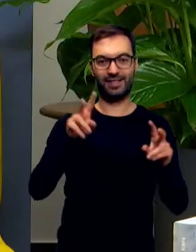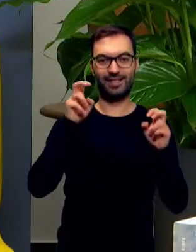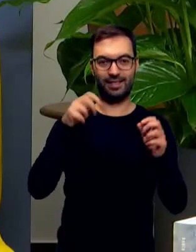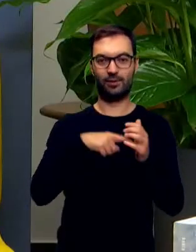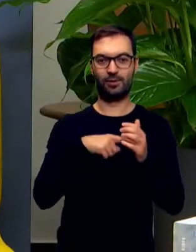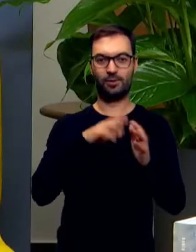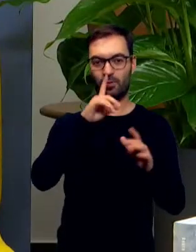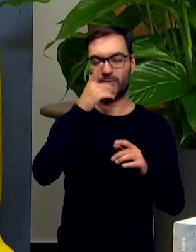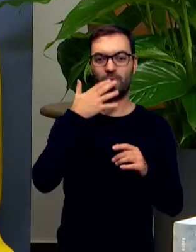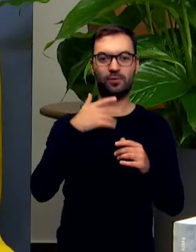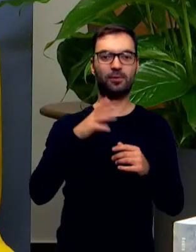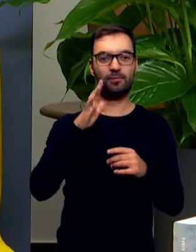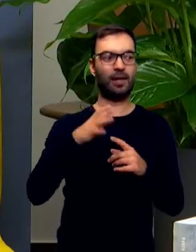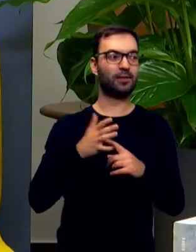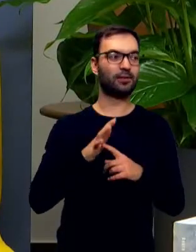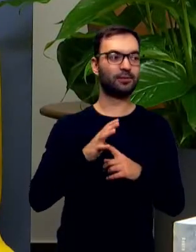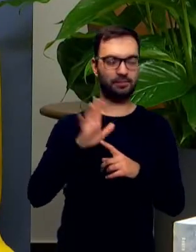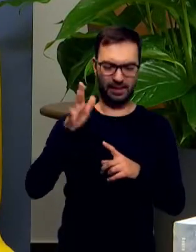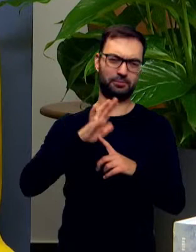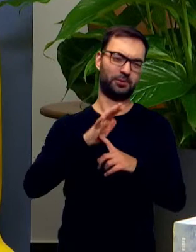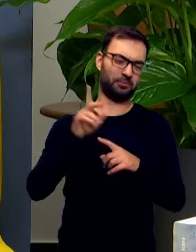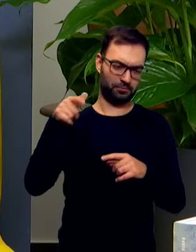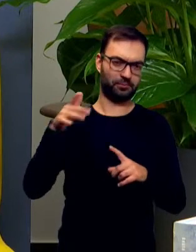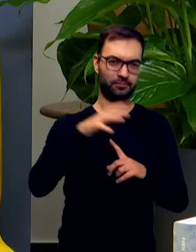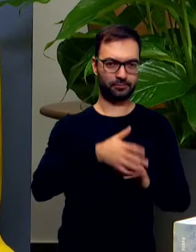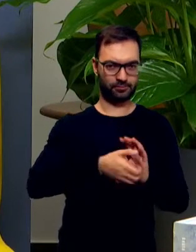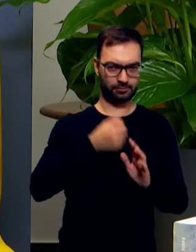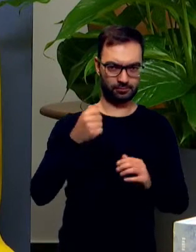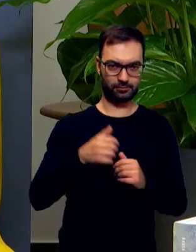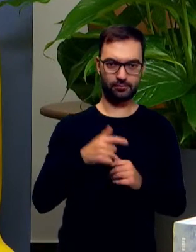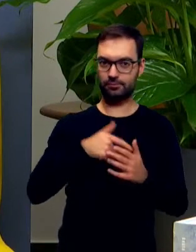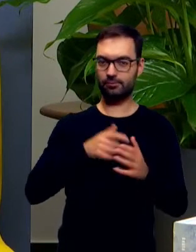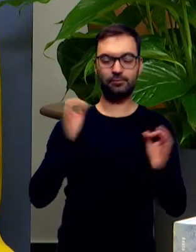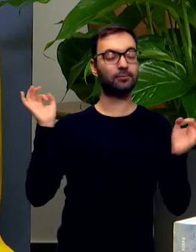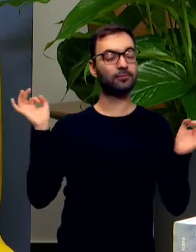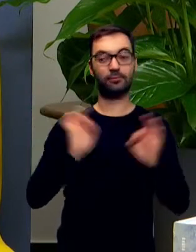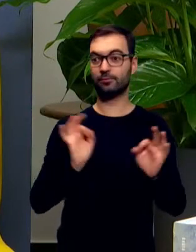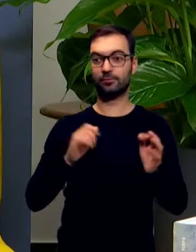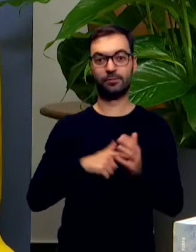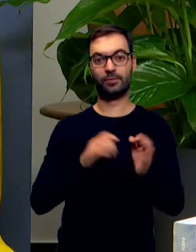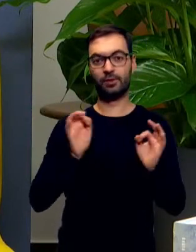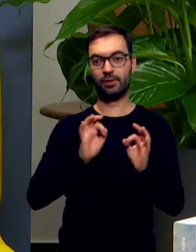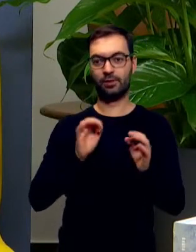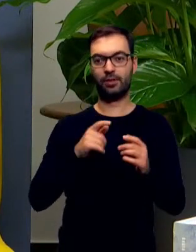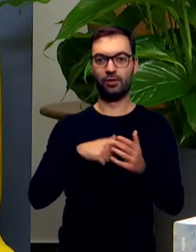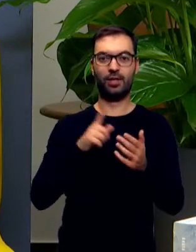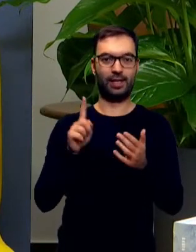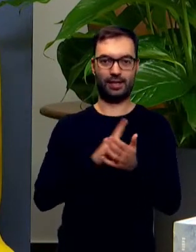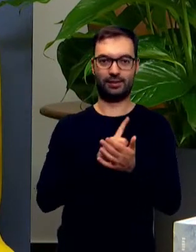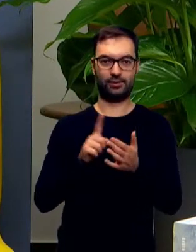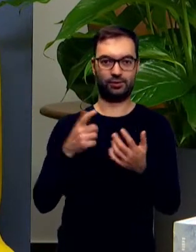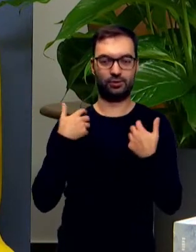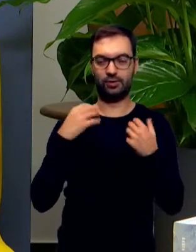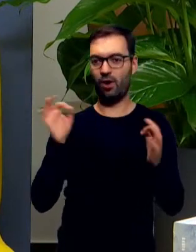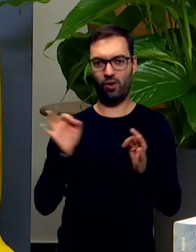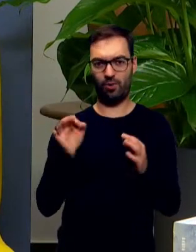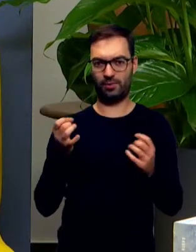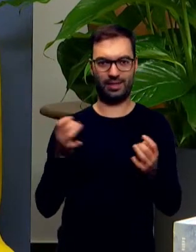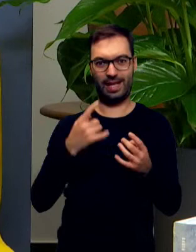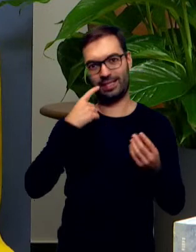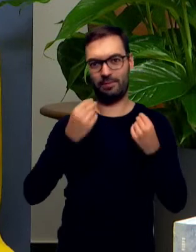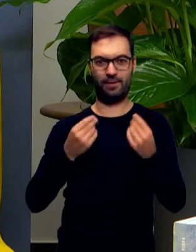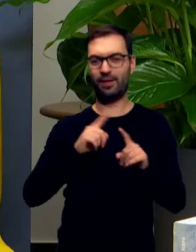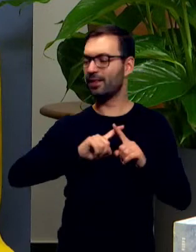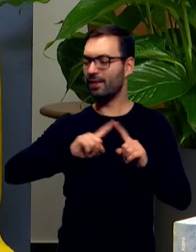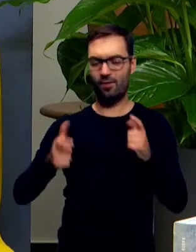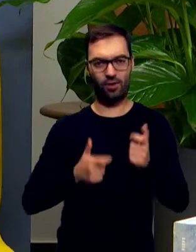Cytat z takich osób, tak. Mają śmigiełko, to po mnie przelecą. Mają śmigiełko, i to jest niedopuszczalne, bo to jest szafowanie ludzkim życiem. Tak?